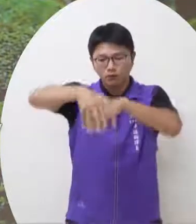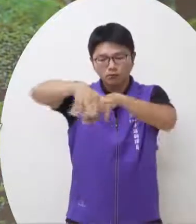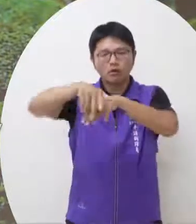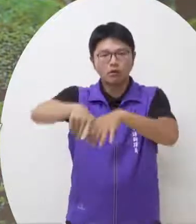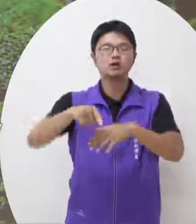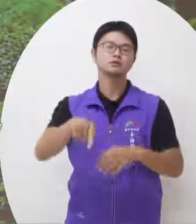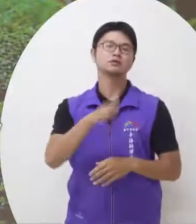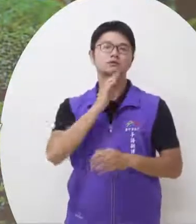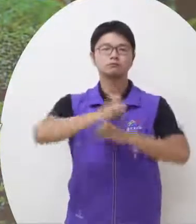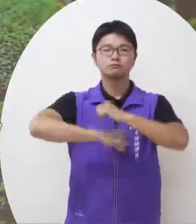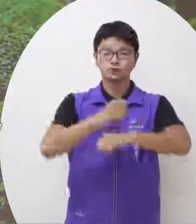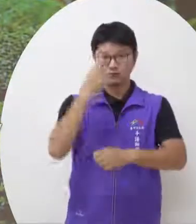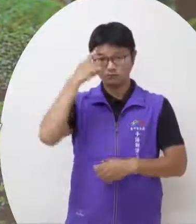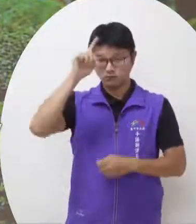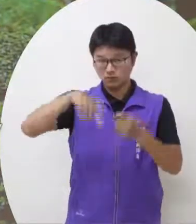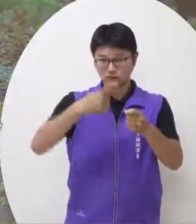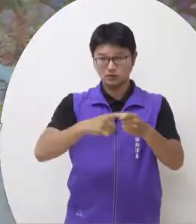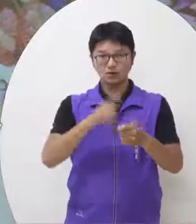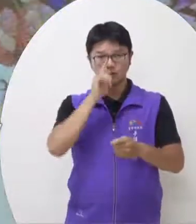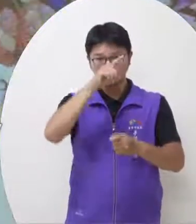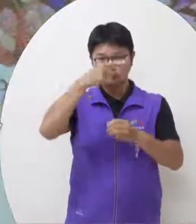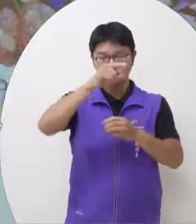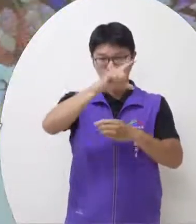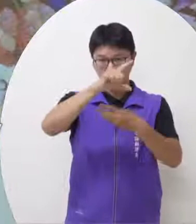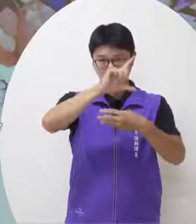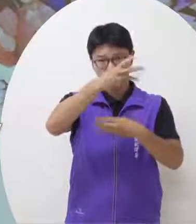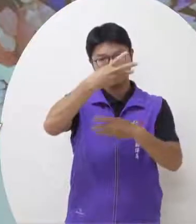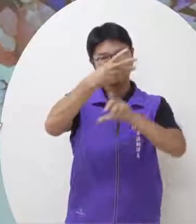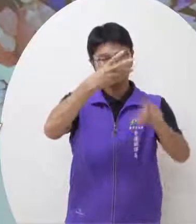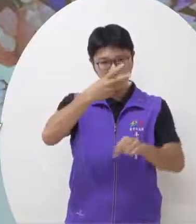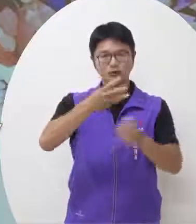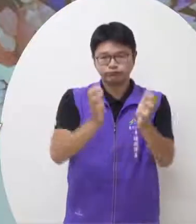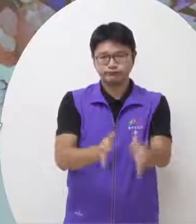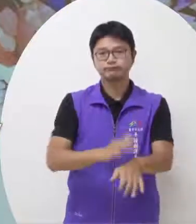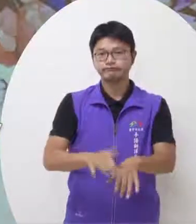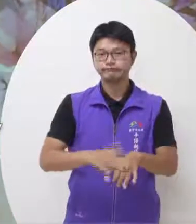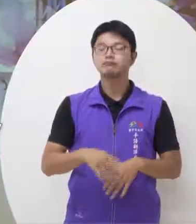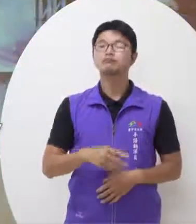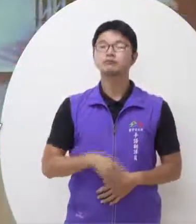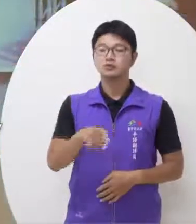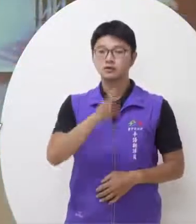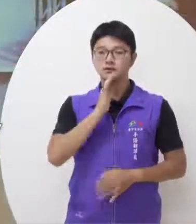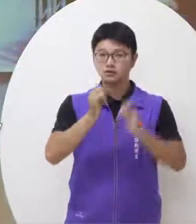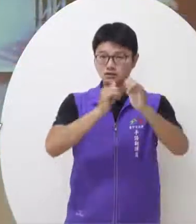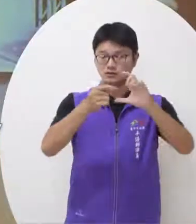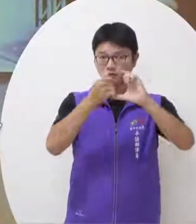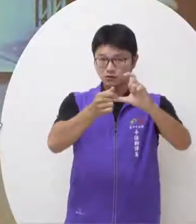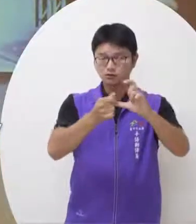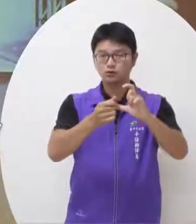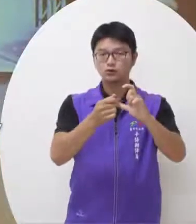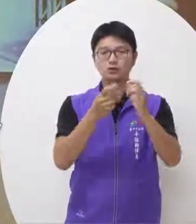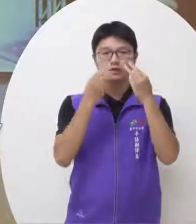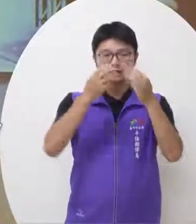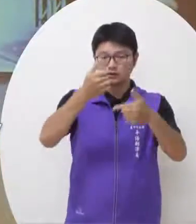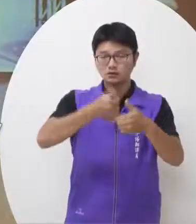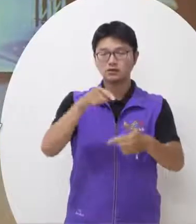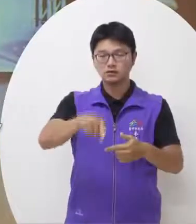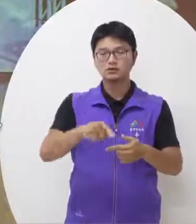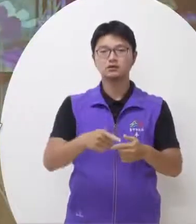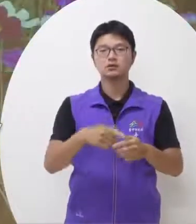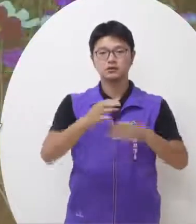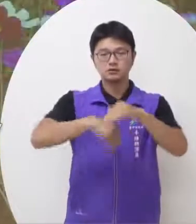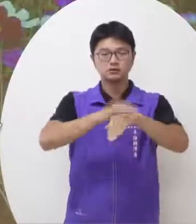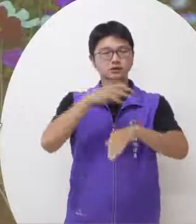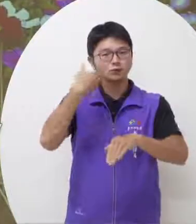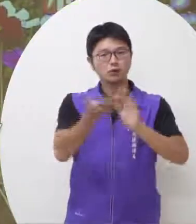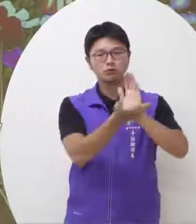的活动，在明年农历3月的时候就会举办啊。这是社区营造的一个成果发表啊，跟大家分享。那长青学院的一个